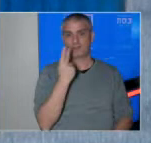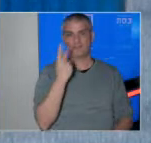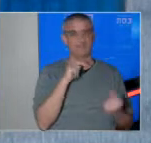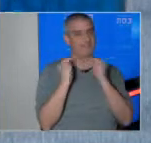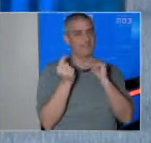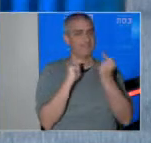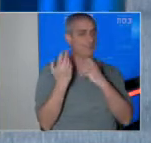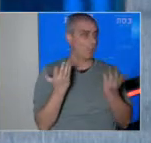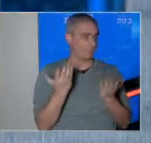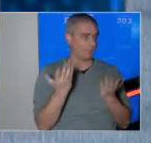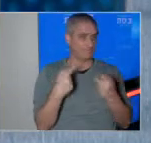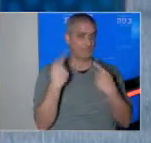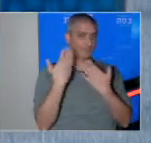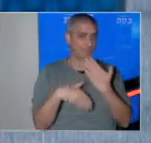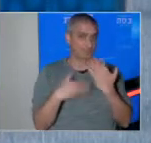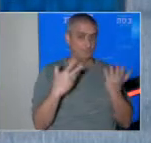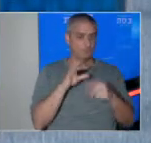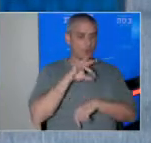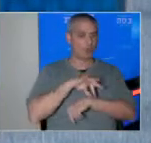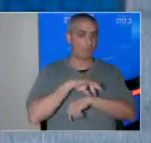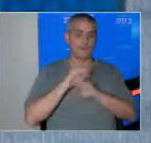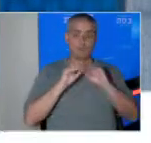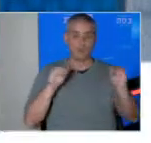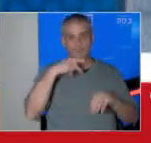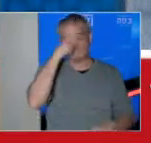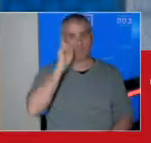הוויכוח שמפלג בימים האחרונים את הרופאים, המורים